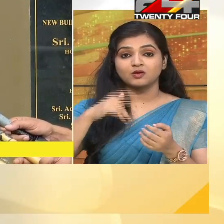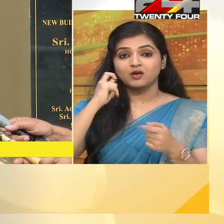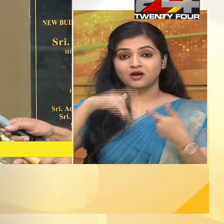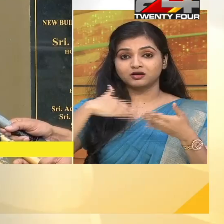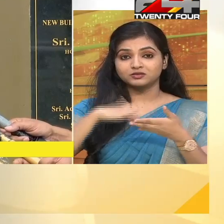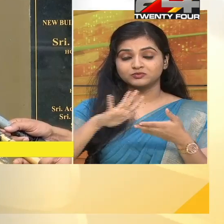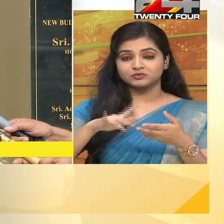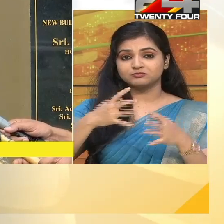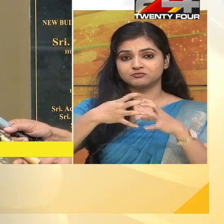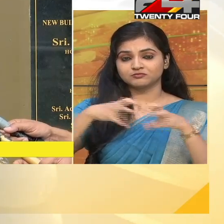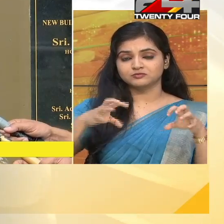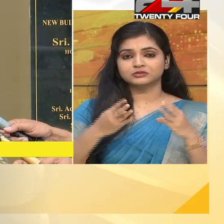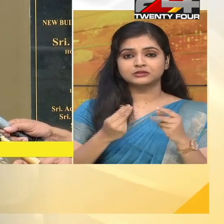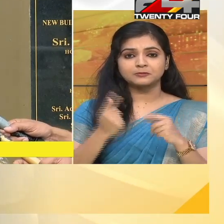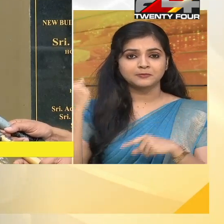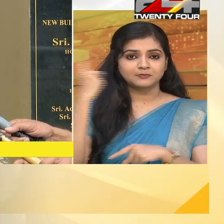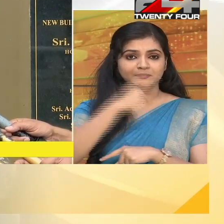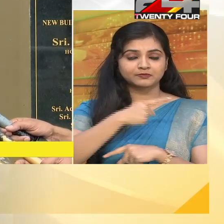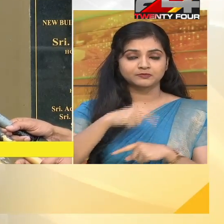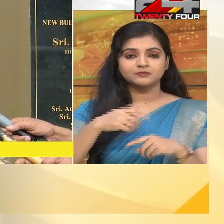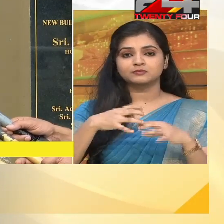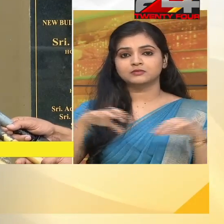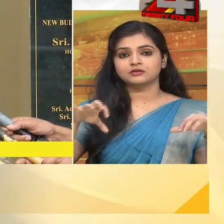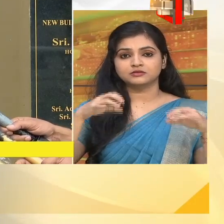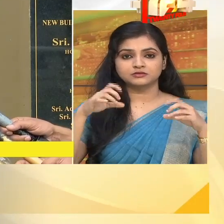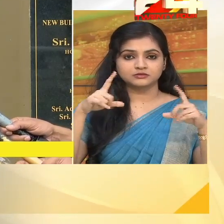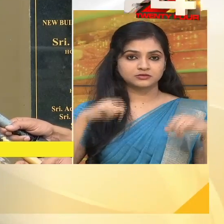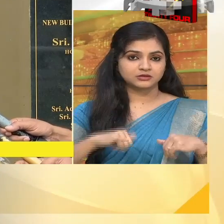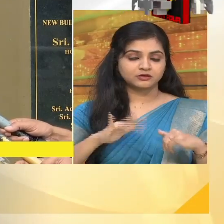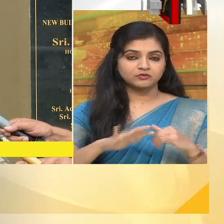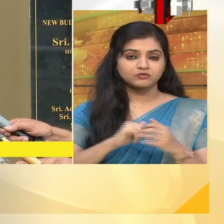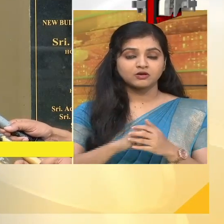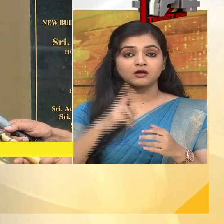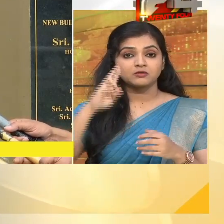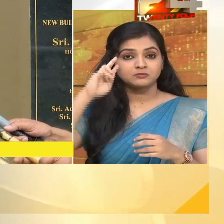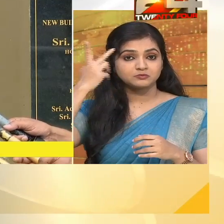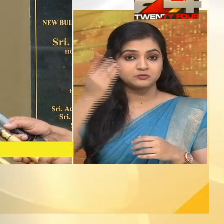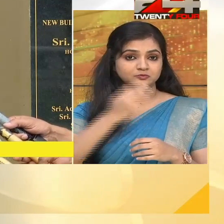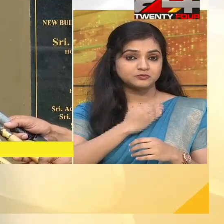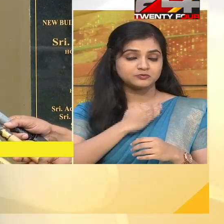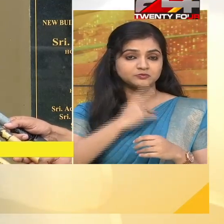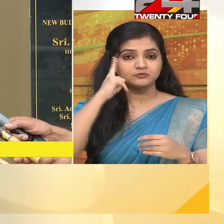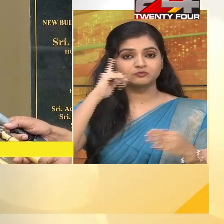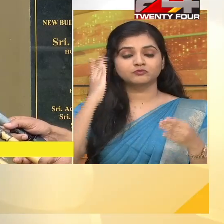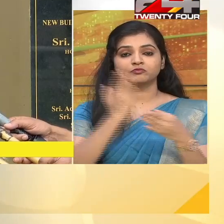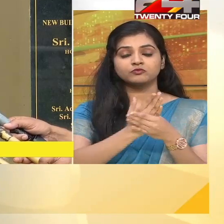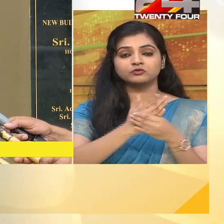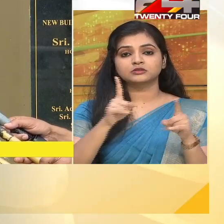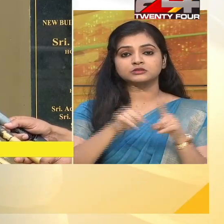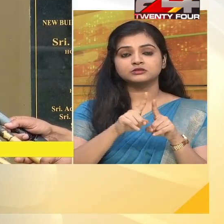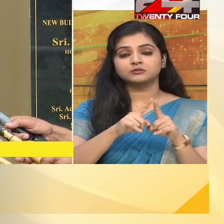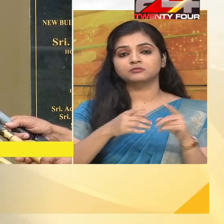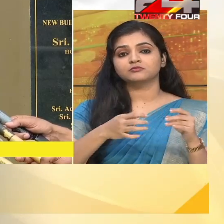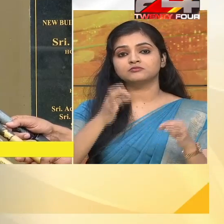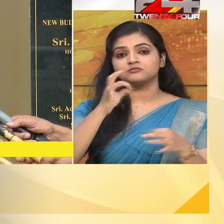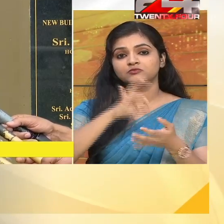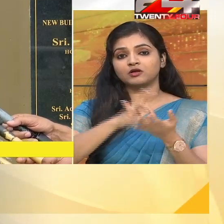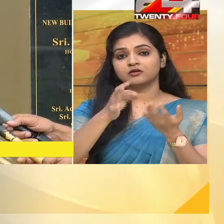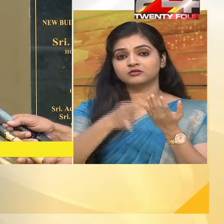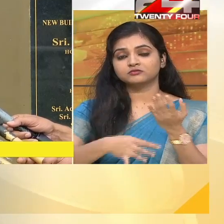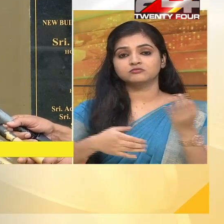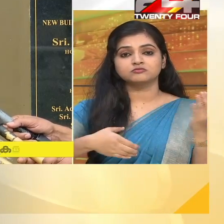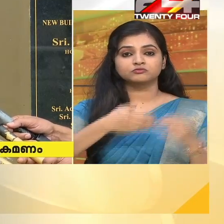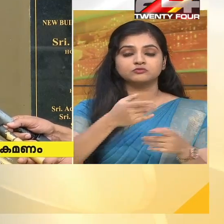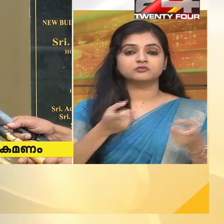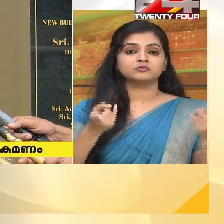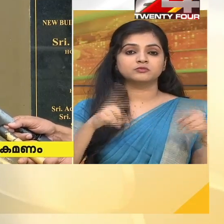പിണങ്ങി കുറച്ച് ദിവസമായിട്ട് താമസിക്കുകയാണ്. അപ്പോൾ ആയതിലുള്ള വിരോധ നിമിത്തമാണ് ഇത്തരത്തിൽ